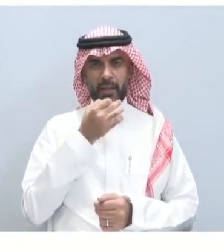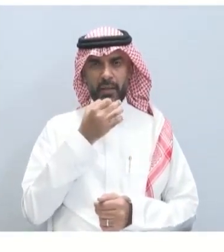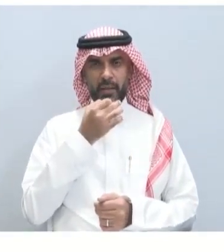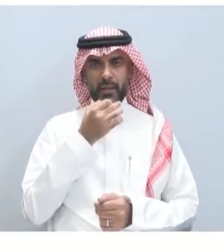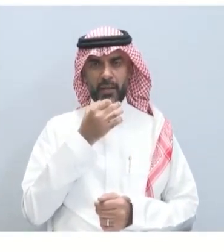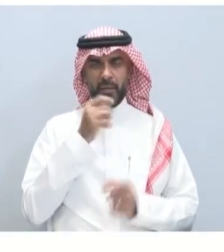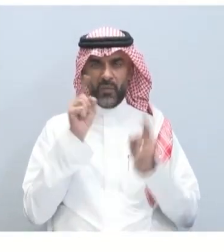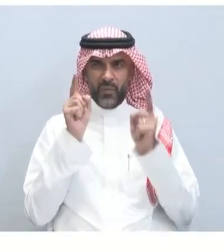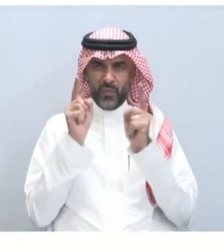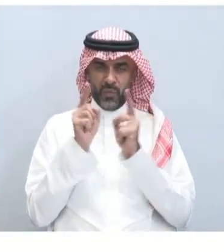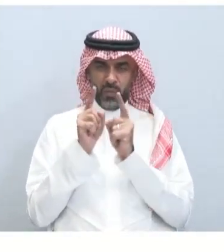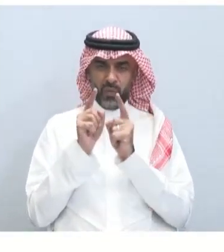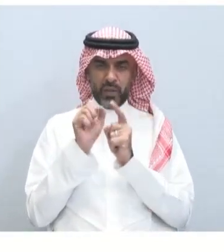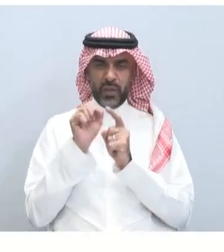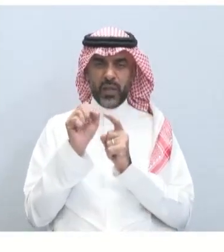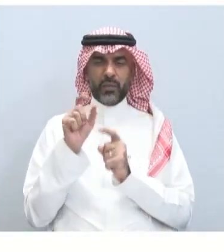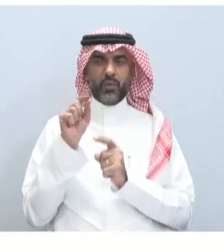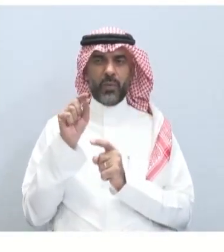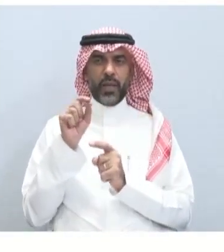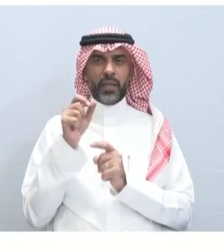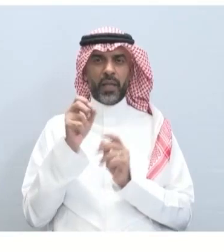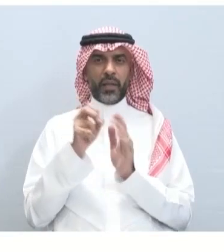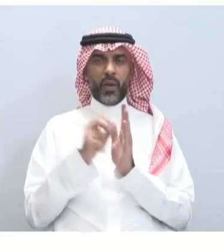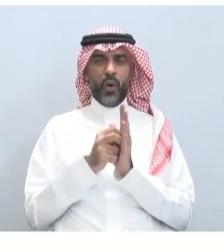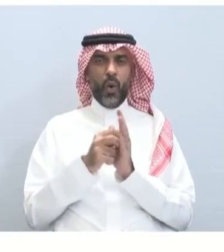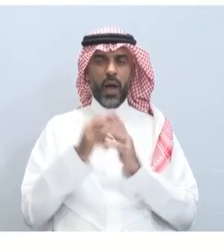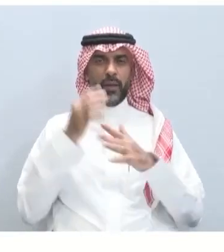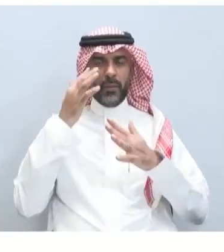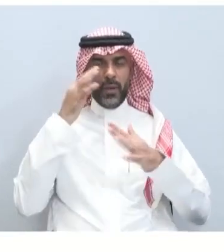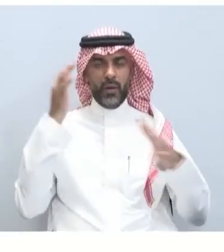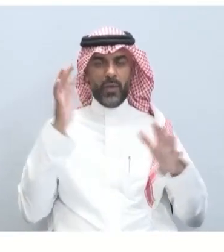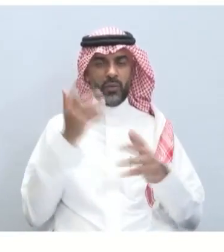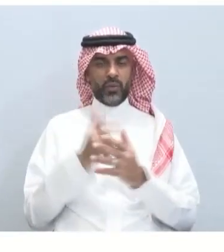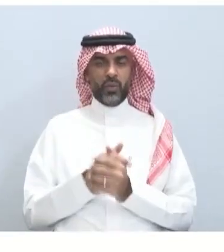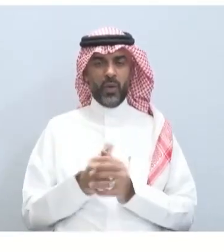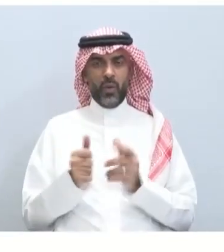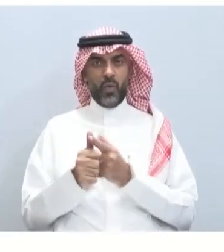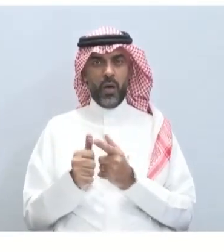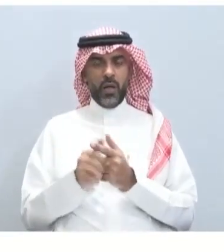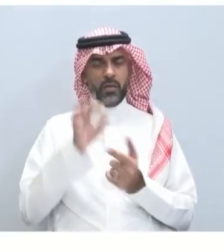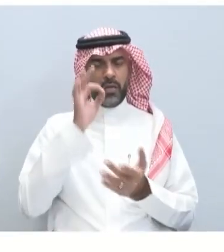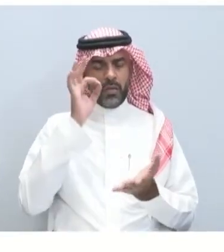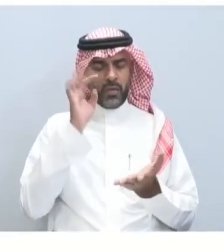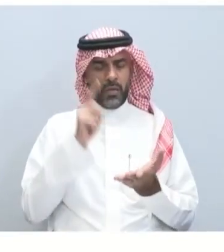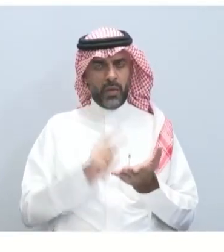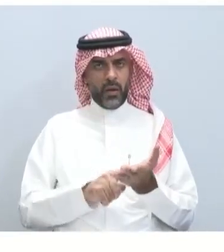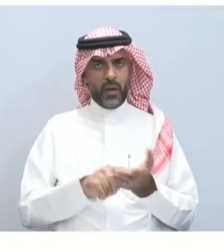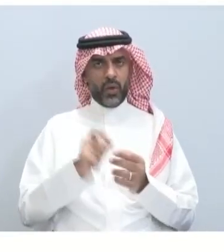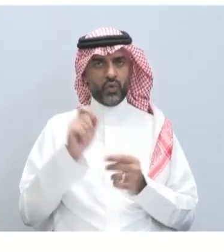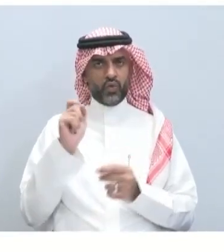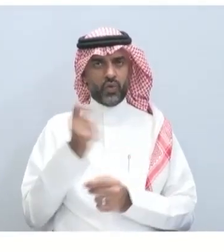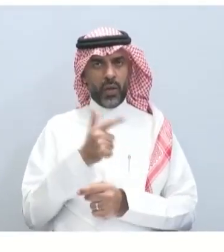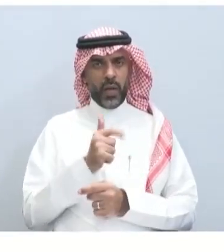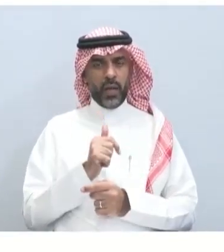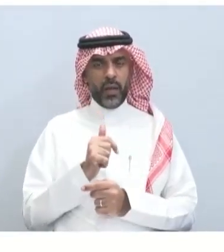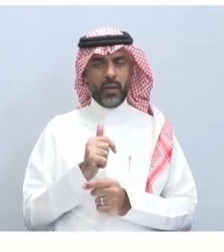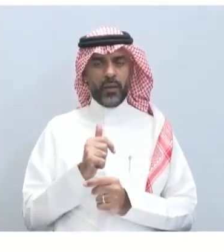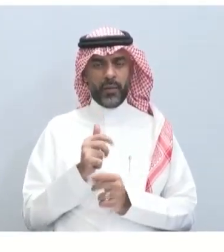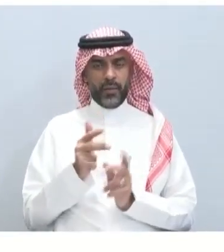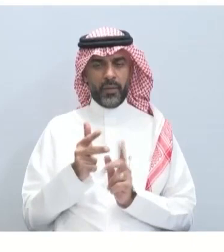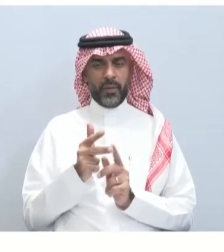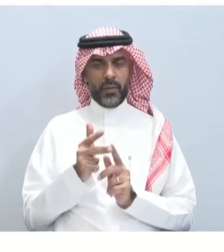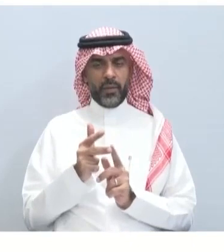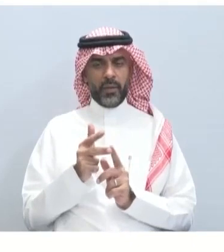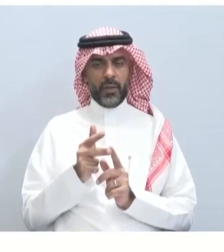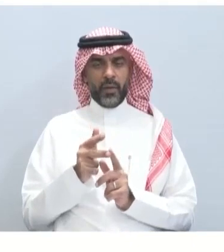المعلومات انها تحتوي او من مميزاتها ماذا الدقه السرعه ايضا انها تقوم